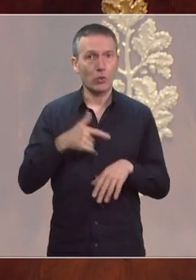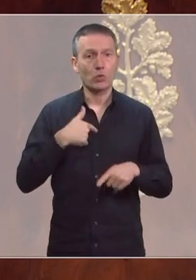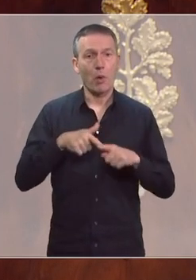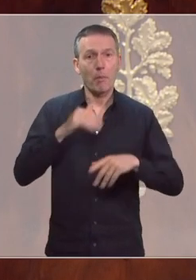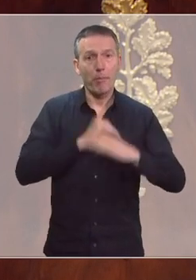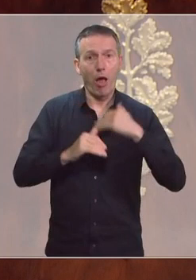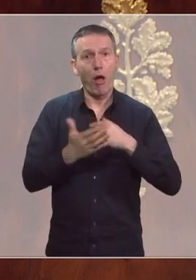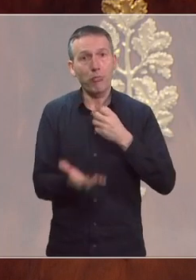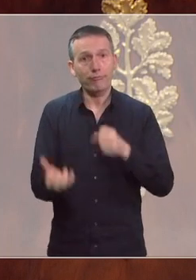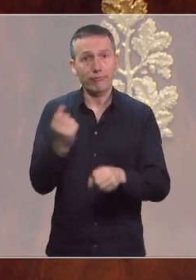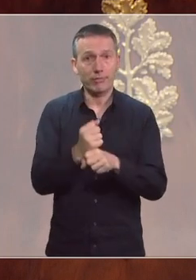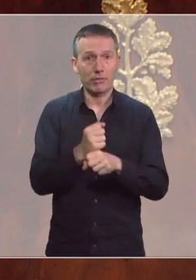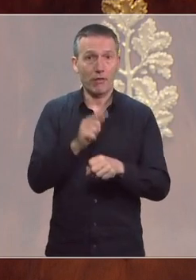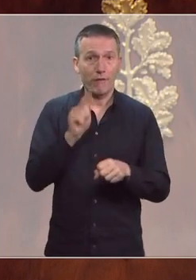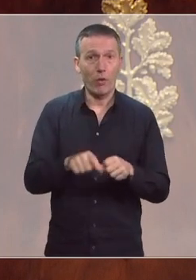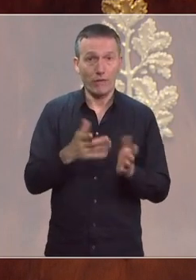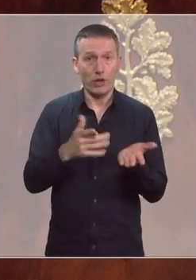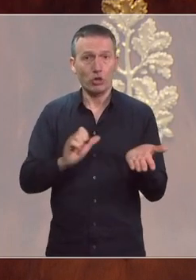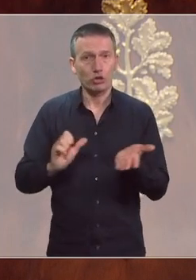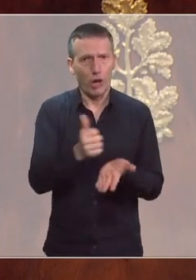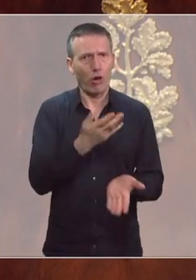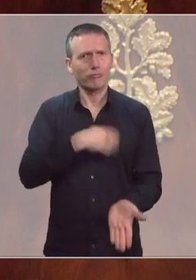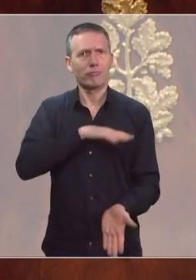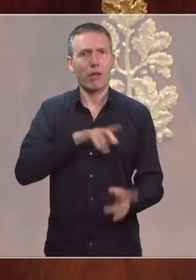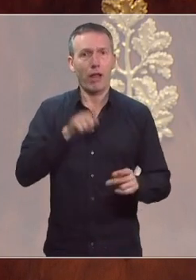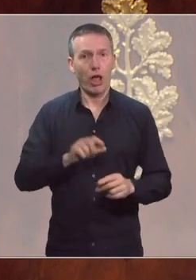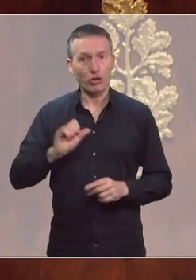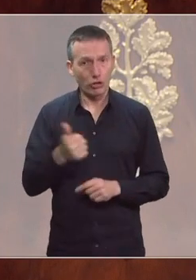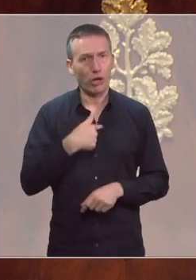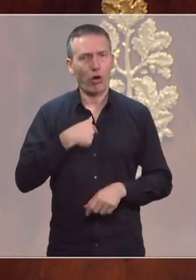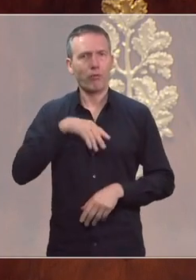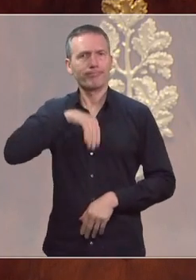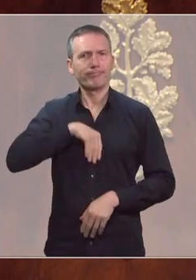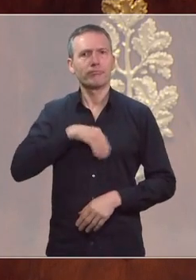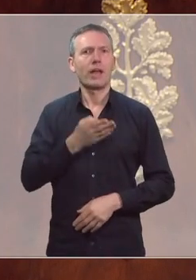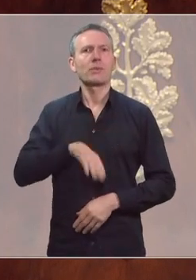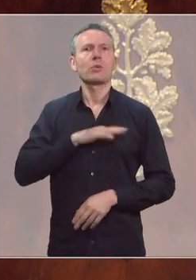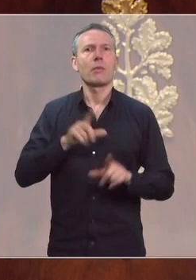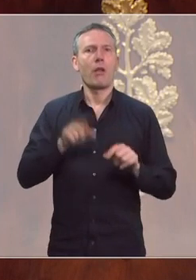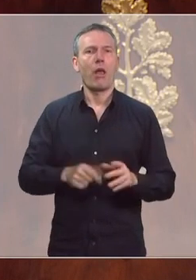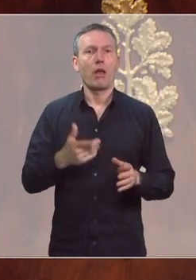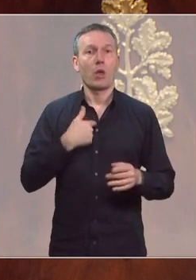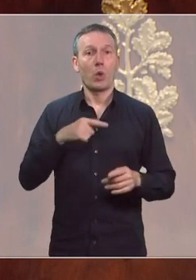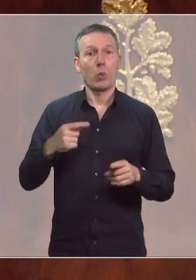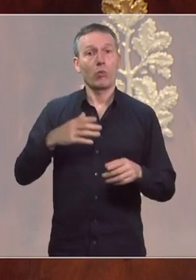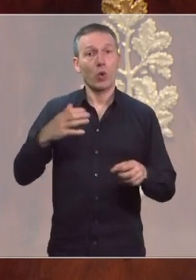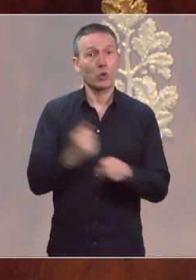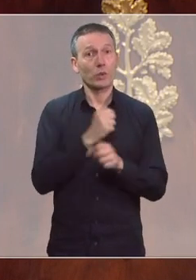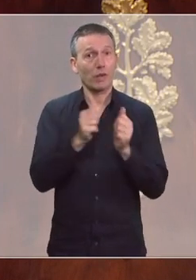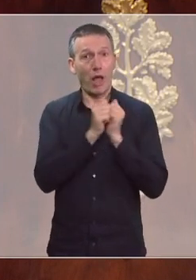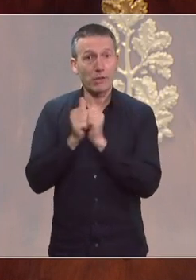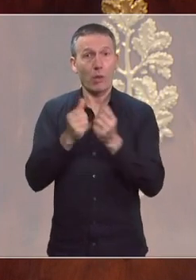mettre en œuvre est l'affaire de chacun. Et chacun doit prendre sa part. Ce sera notre succès commun ou notre échec